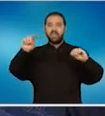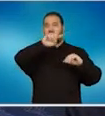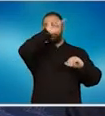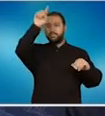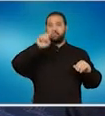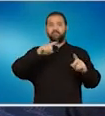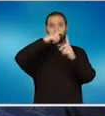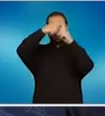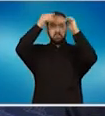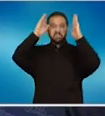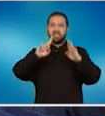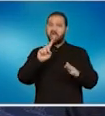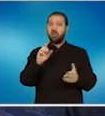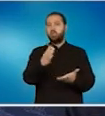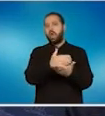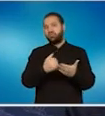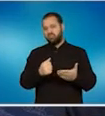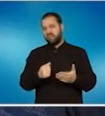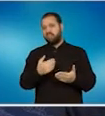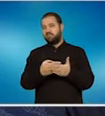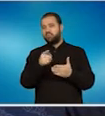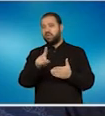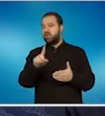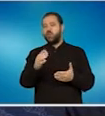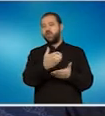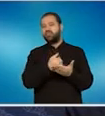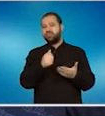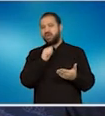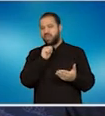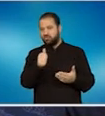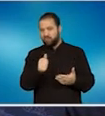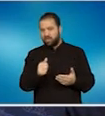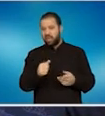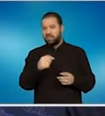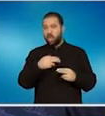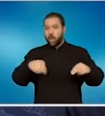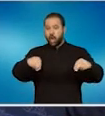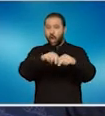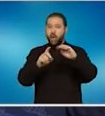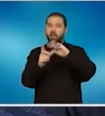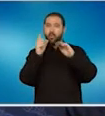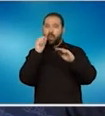câștigă. Nu are ce să câștige. Noi, cei din biserică, am câștigat.